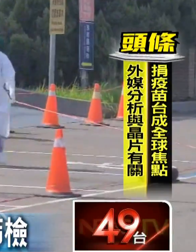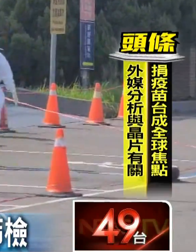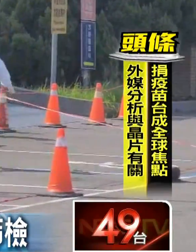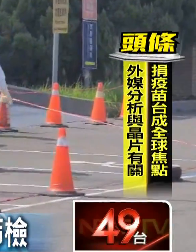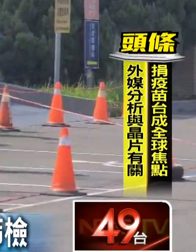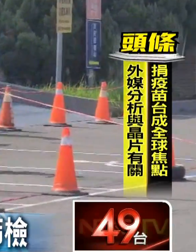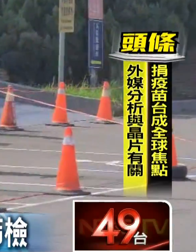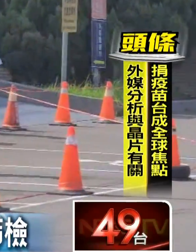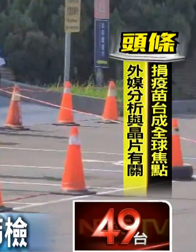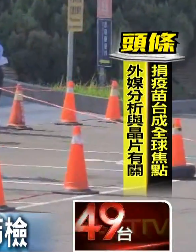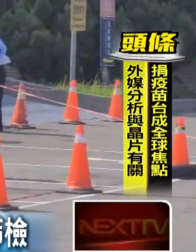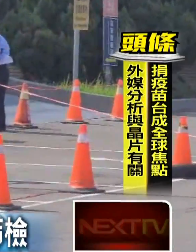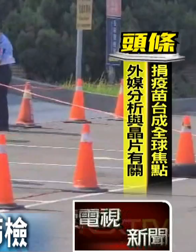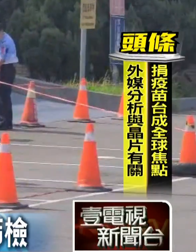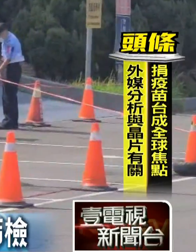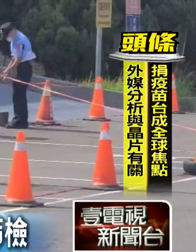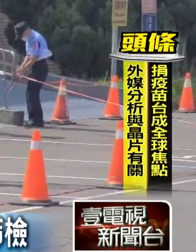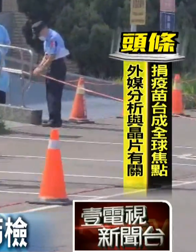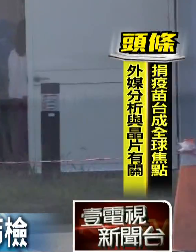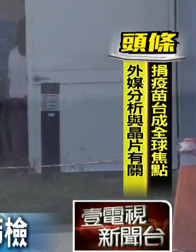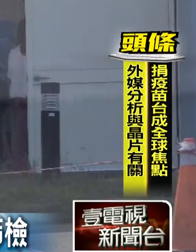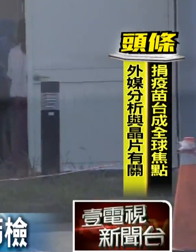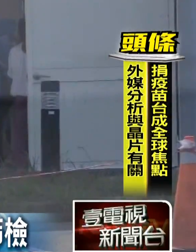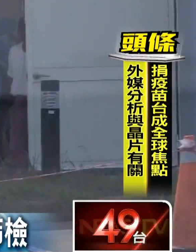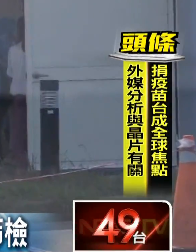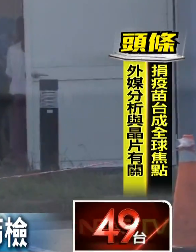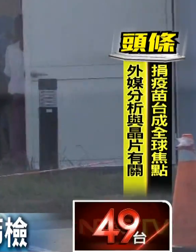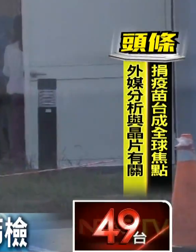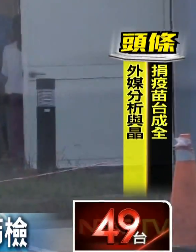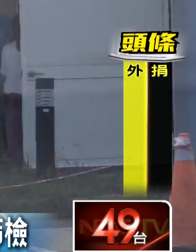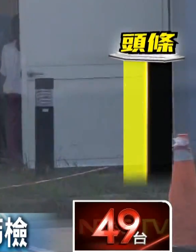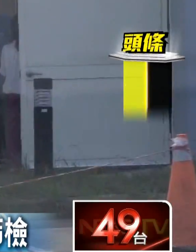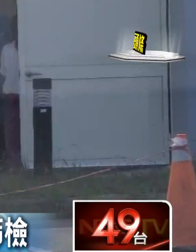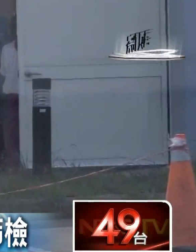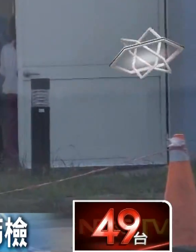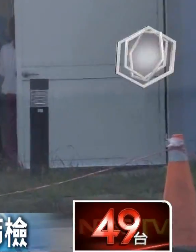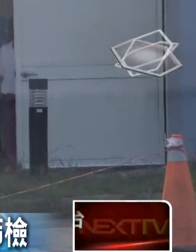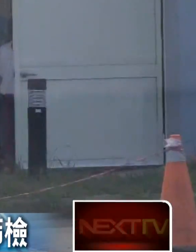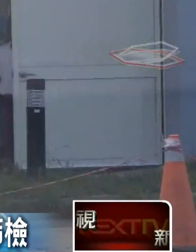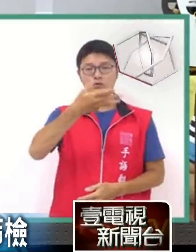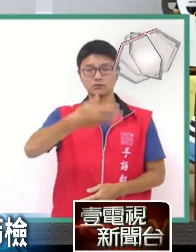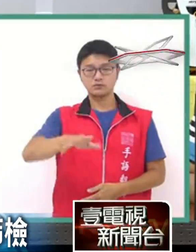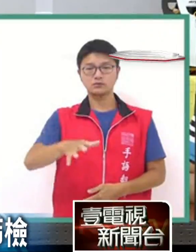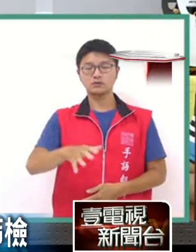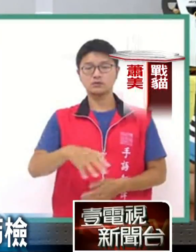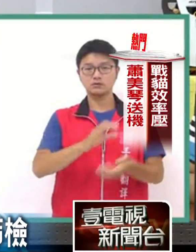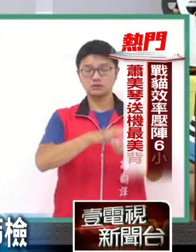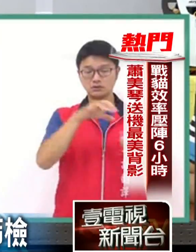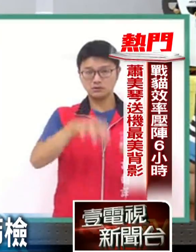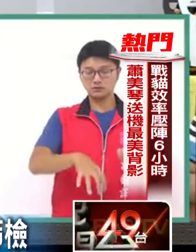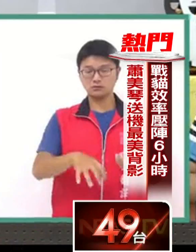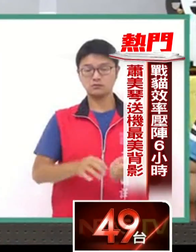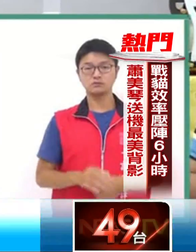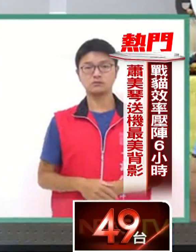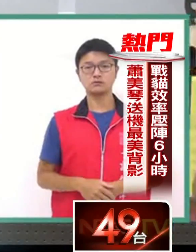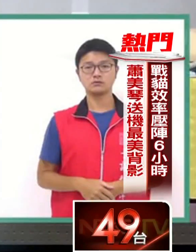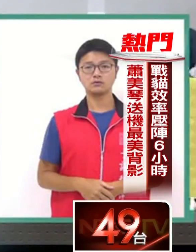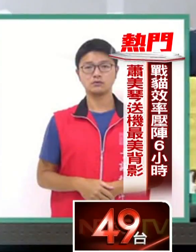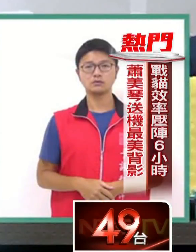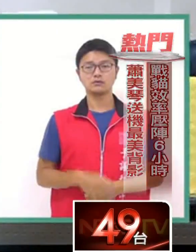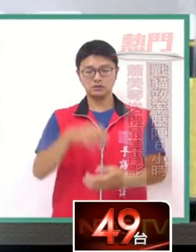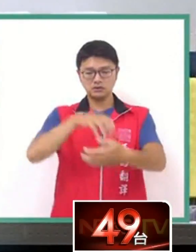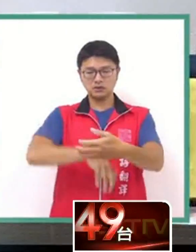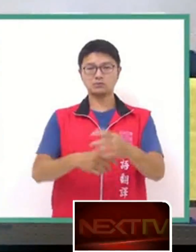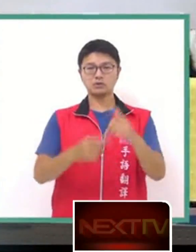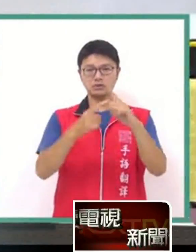人员染疫途径。军方确定要大幅缩减医院的看诊能量。 昨天就有四位